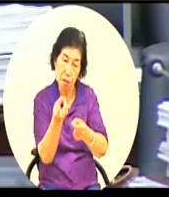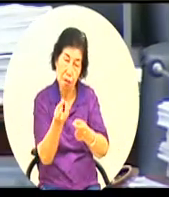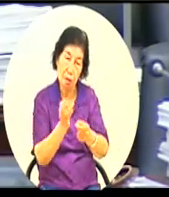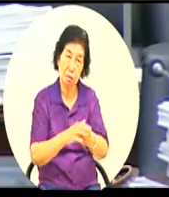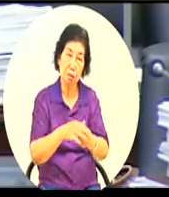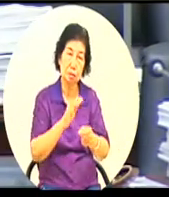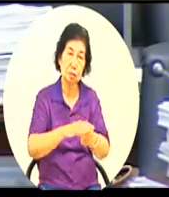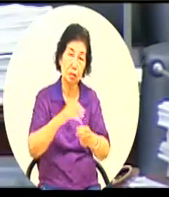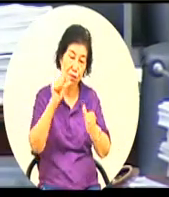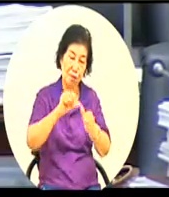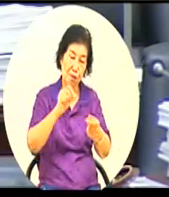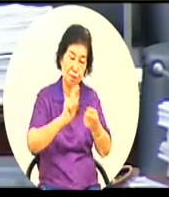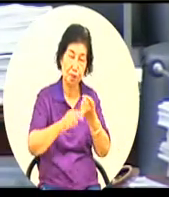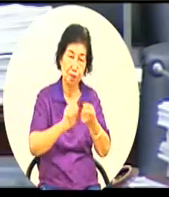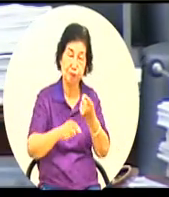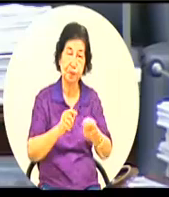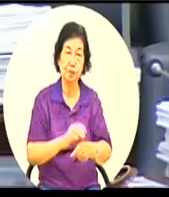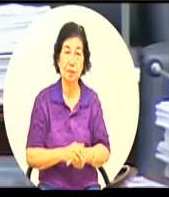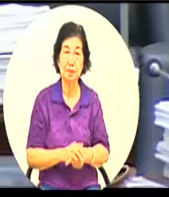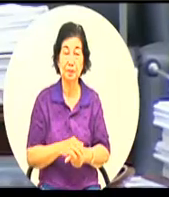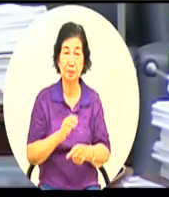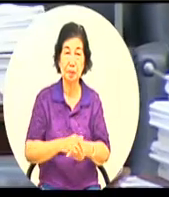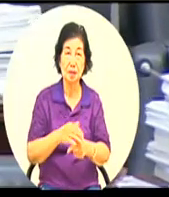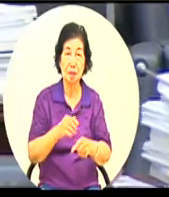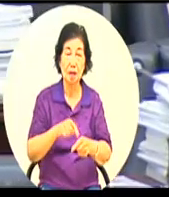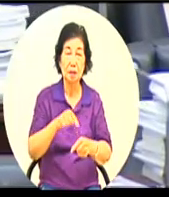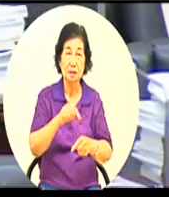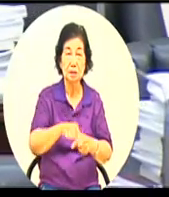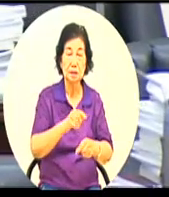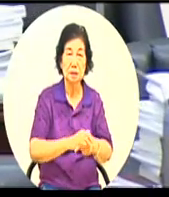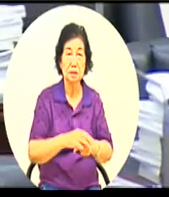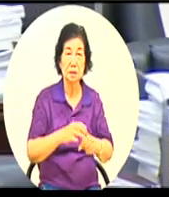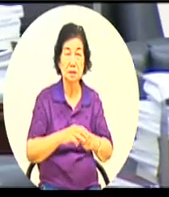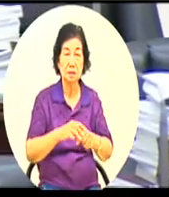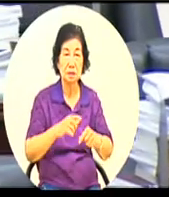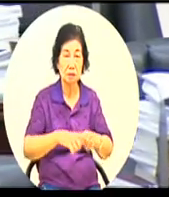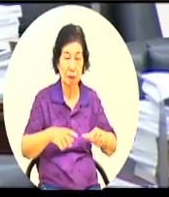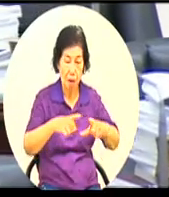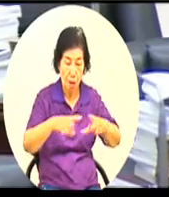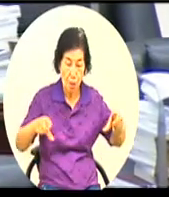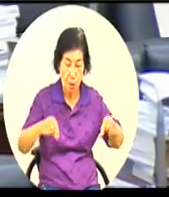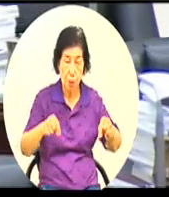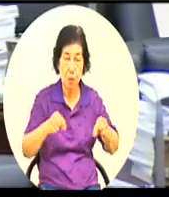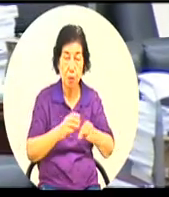放烟火，烧钱啦，讲烧钱，嘛是第一名，